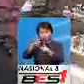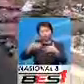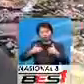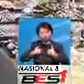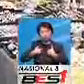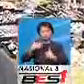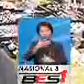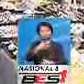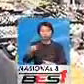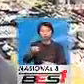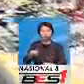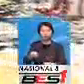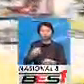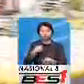terdapat